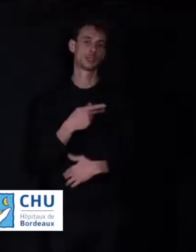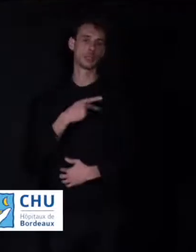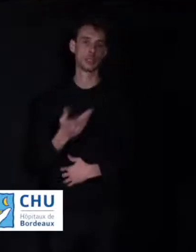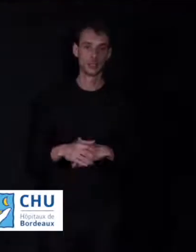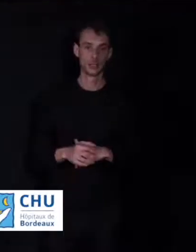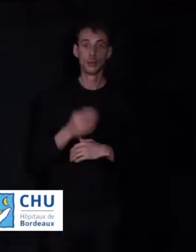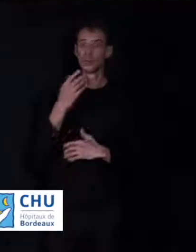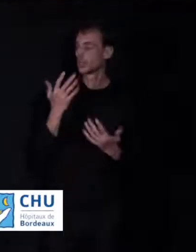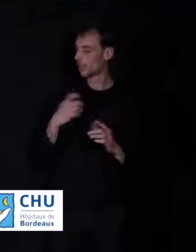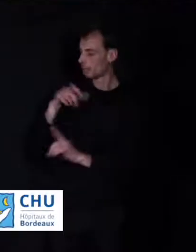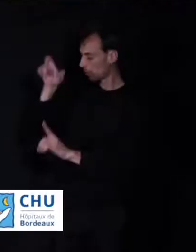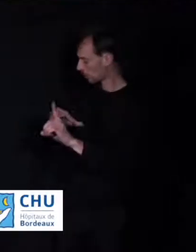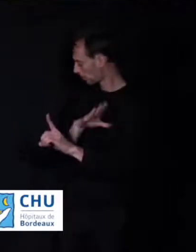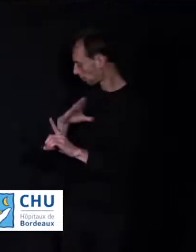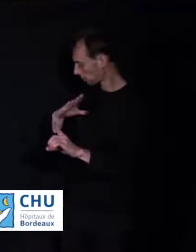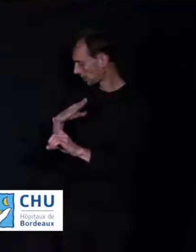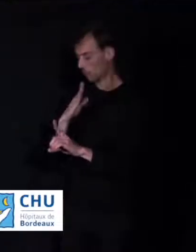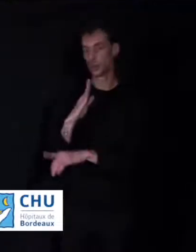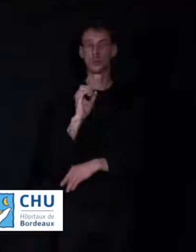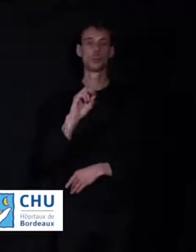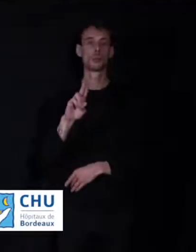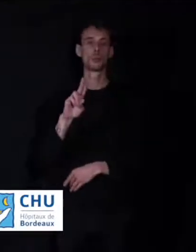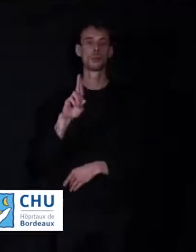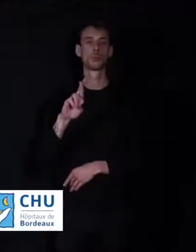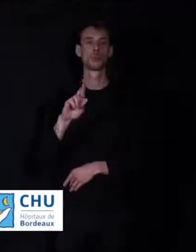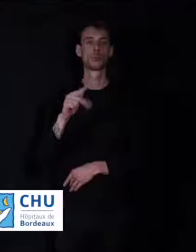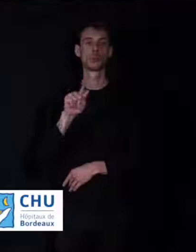récemment Madame Bourguina-Ménard.